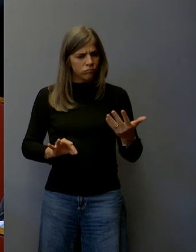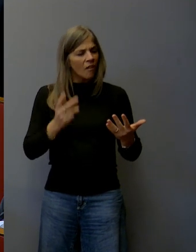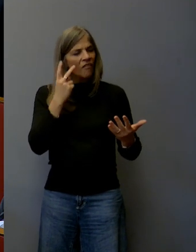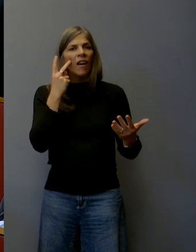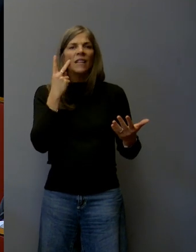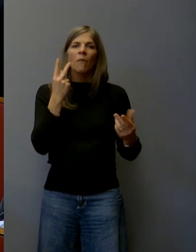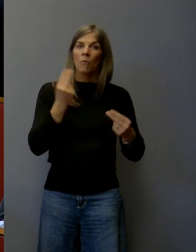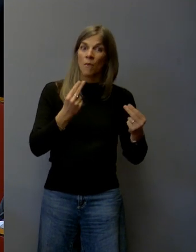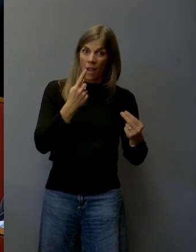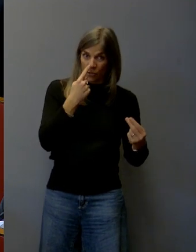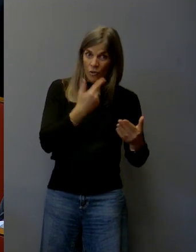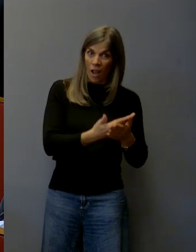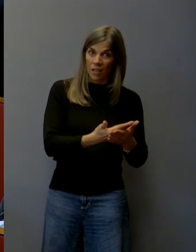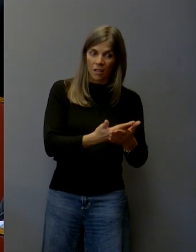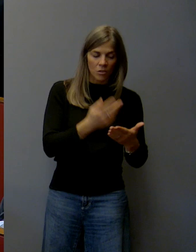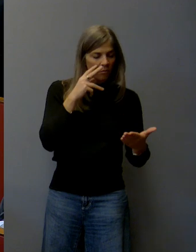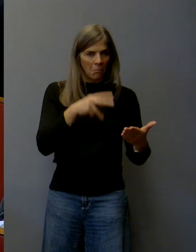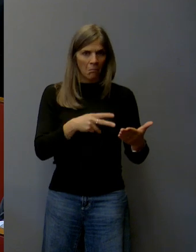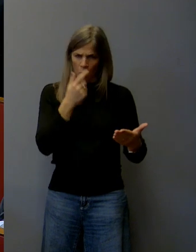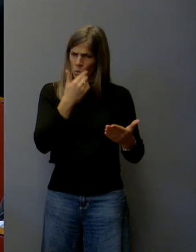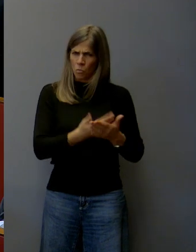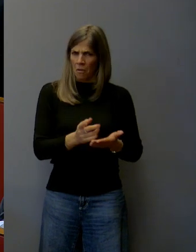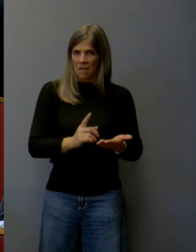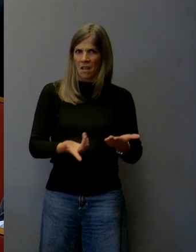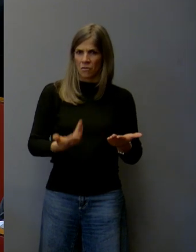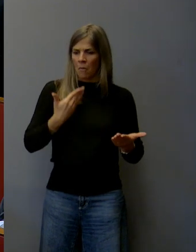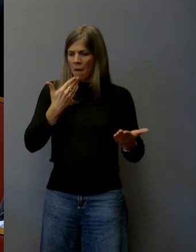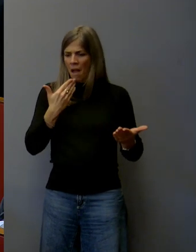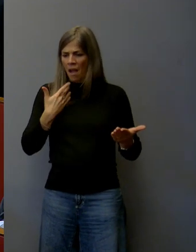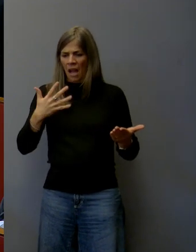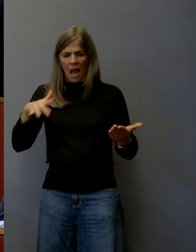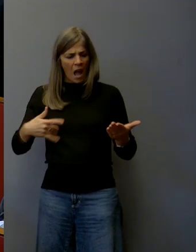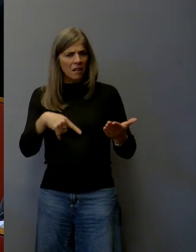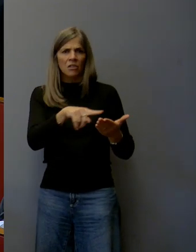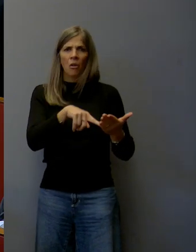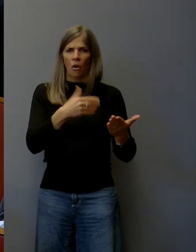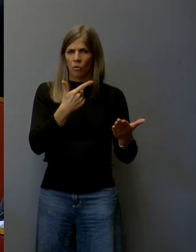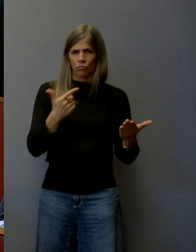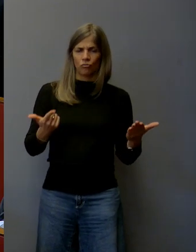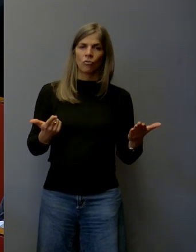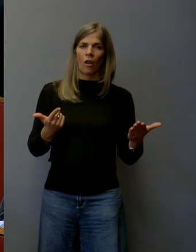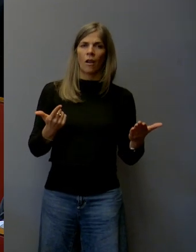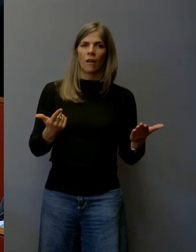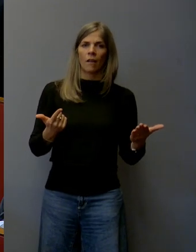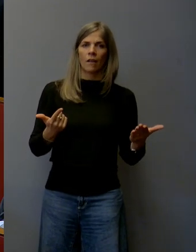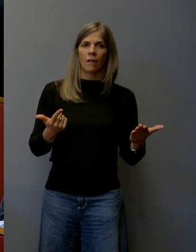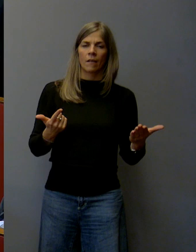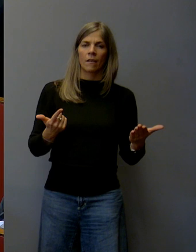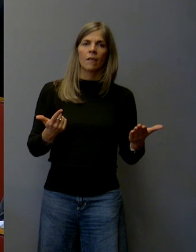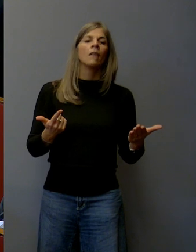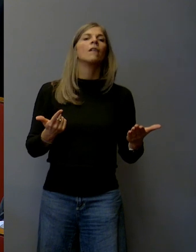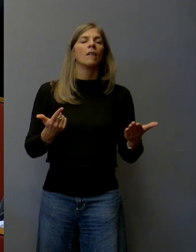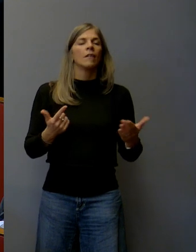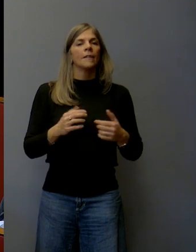adeguato alle esigenze di quel territorio e il bilancio in quel territorio è stato ritenuto